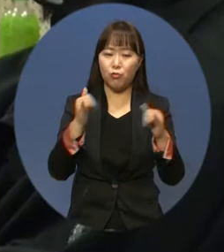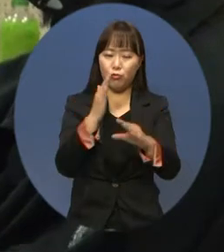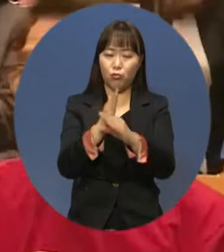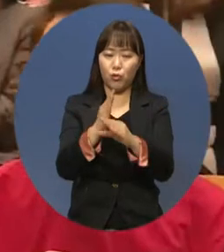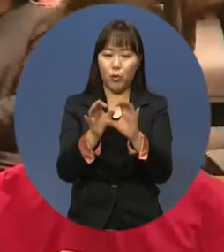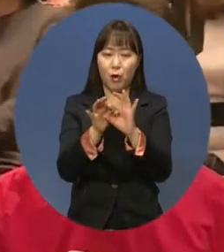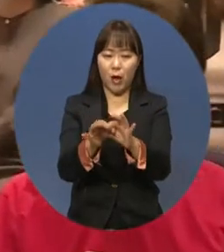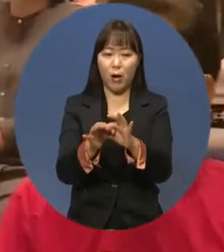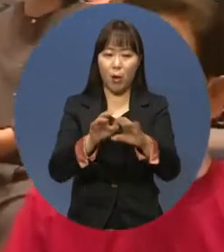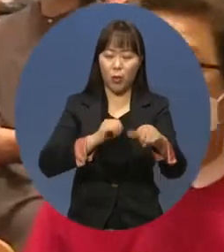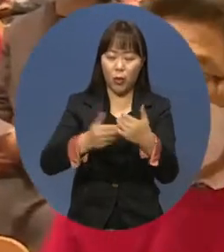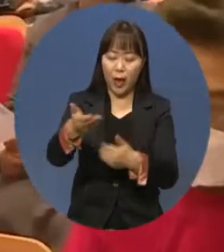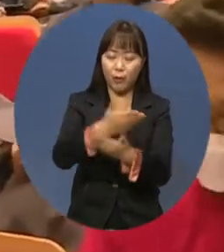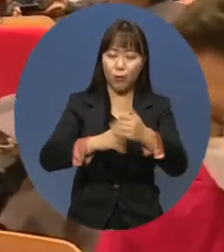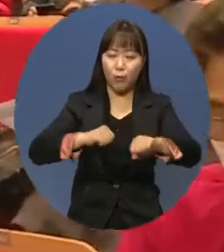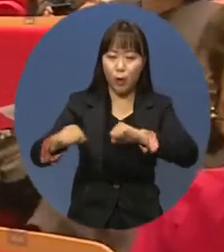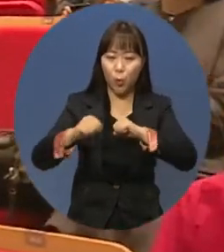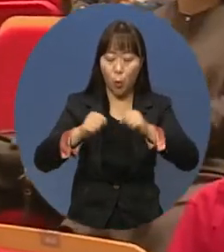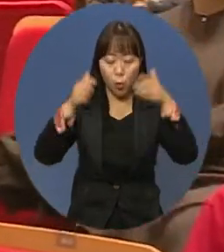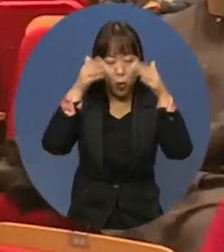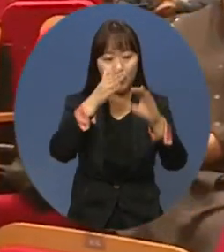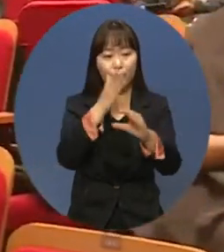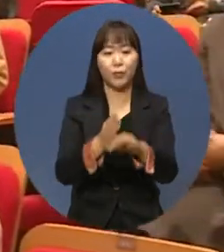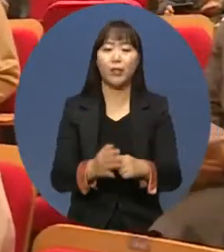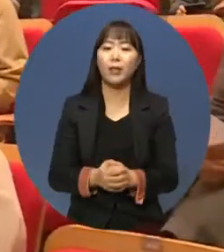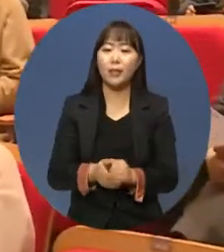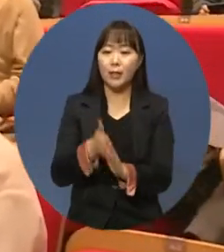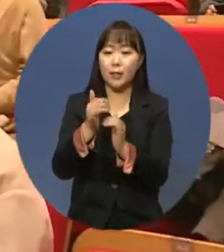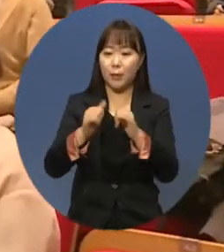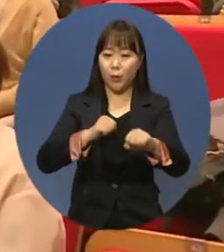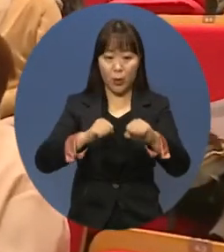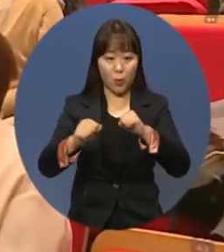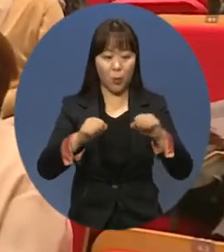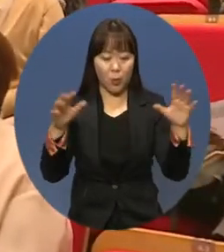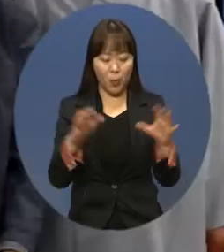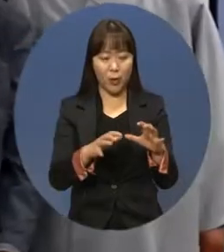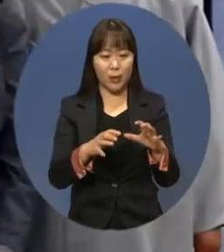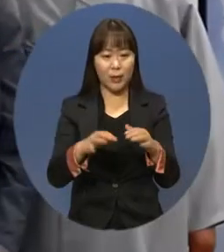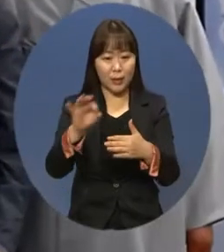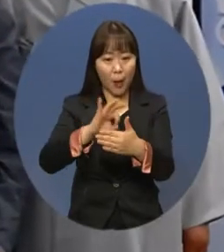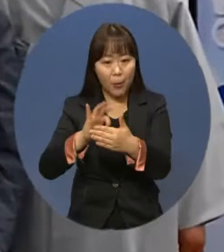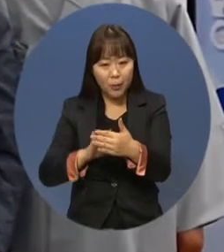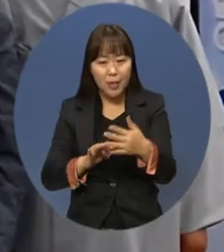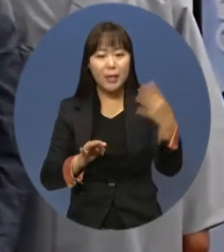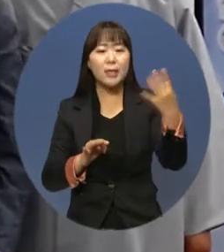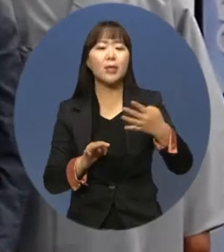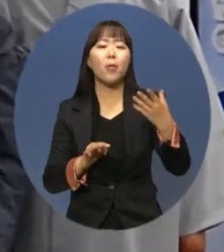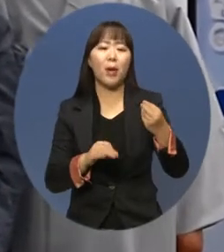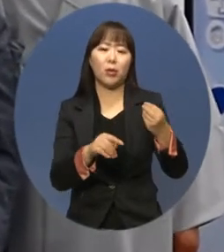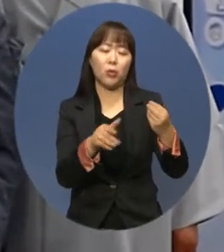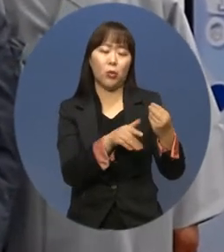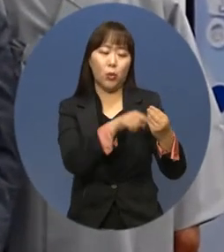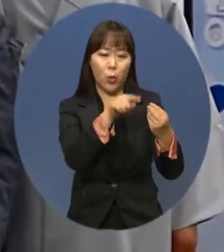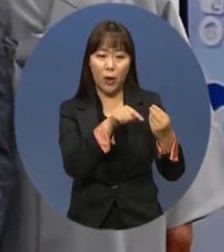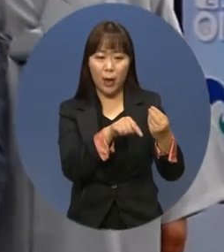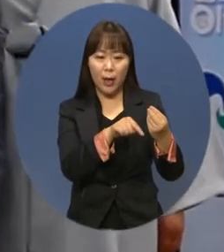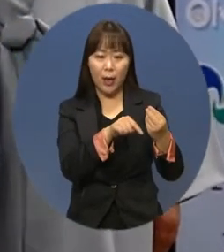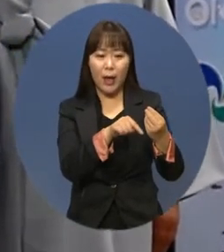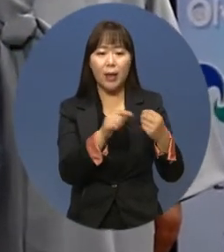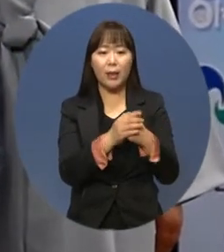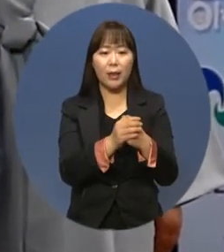함께 주목받고 있습니다. 또한 시민운동으로 조성된 성금 중 4천만 원 상당의 태블릿